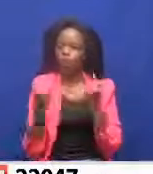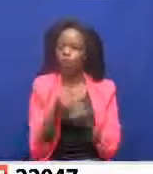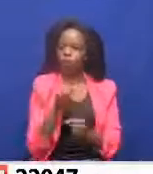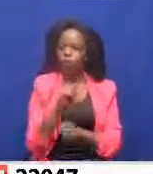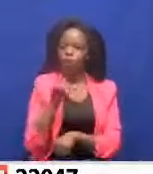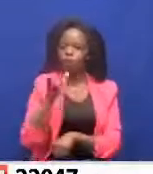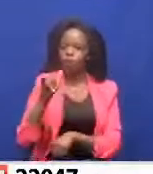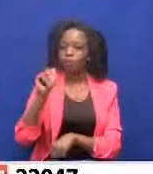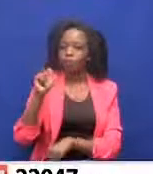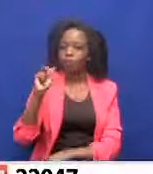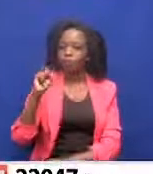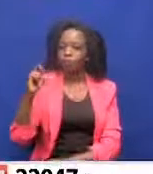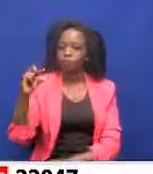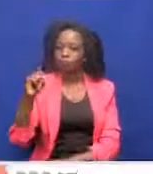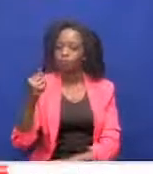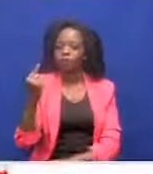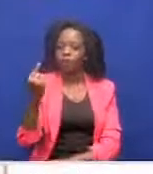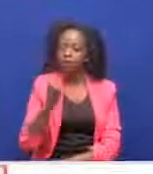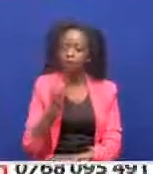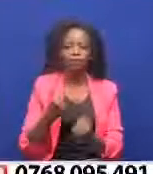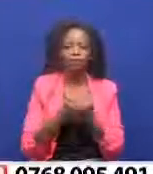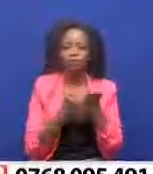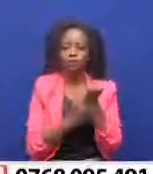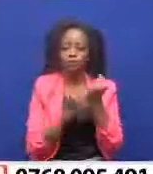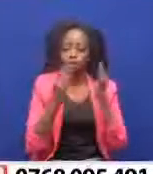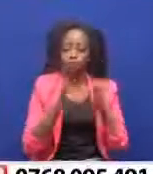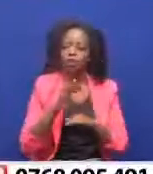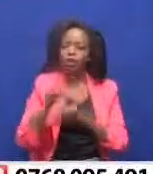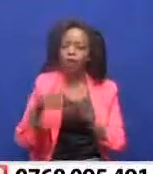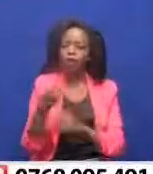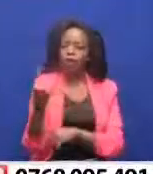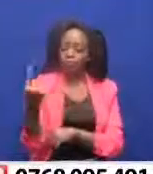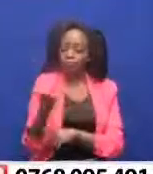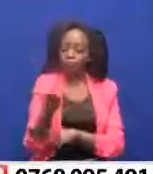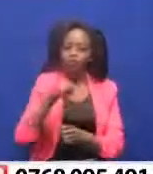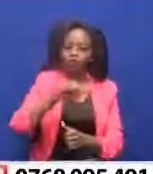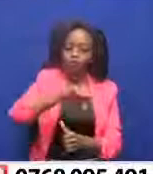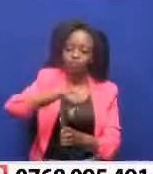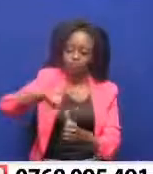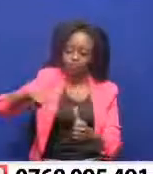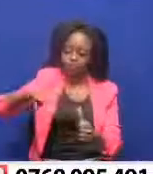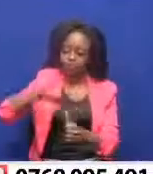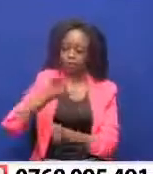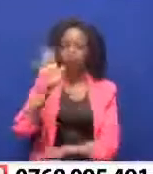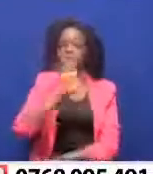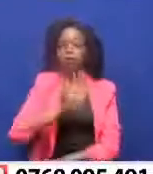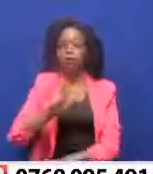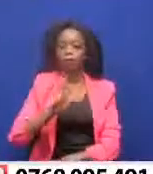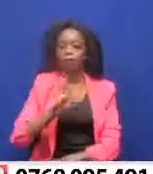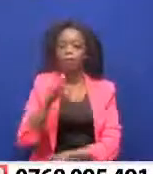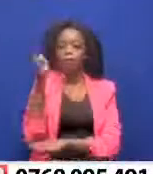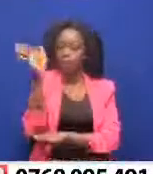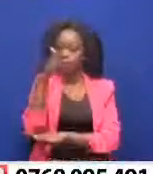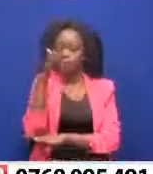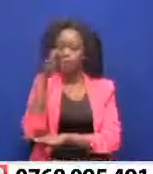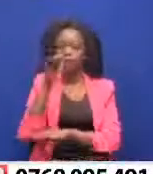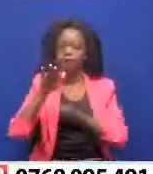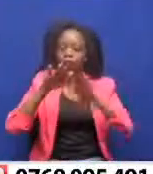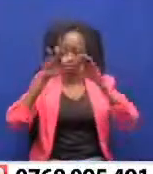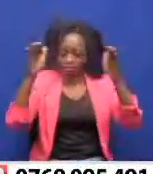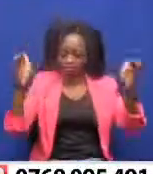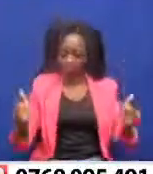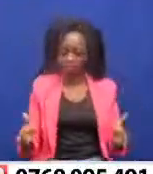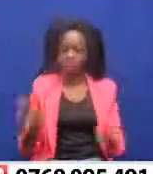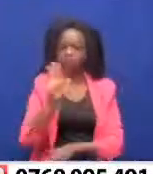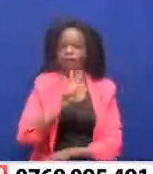wakasimama. Mashabiki wote wa Yanga wakakuja wakazunguka ile gari. Wakachukua bendera ya Yanga wakaifunika.